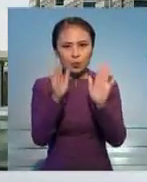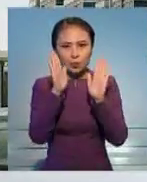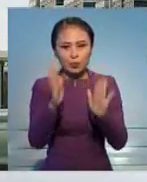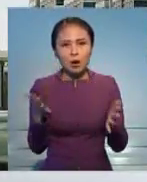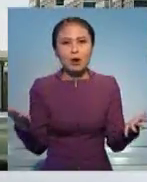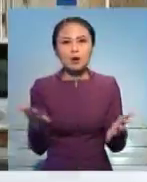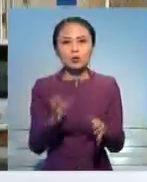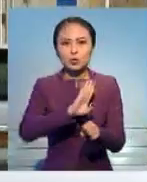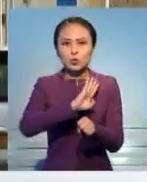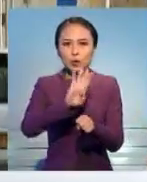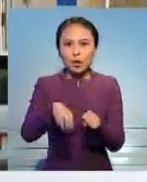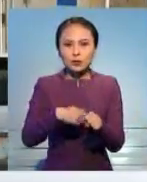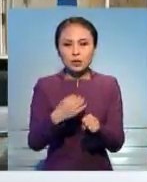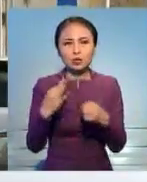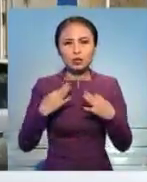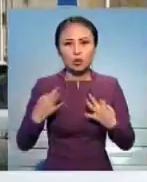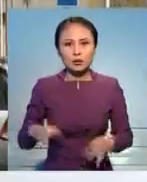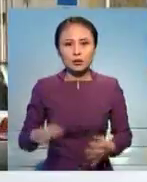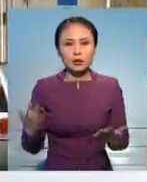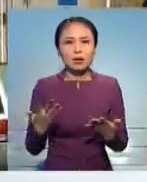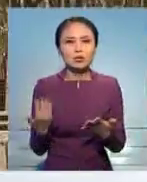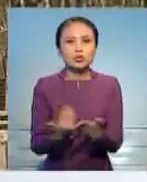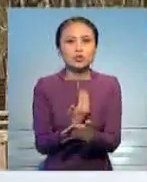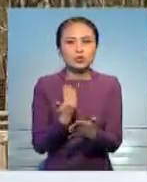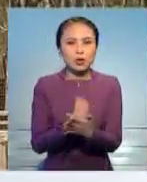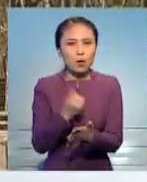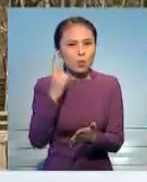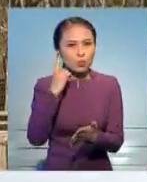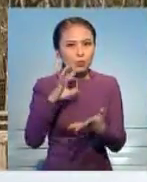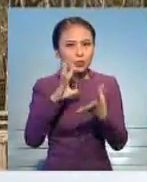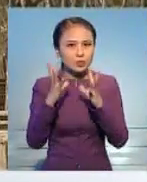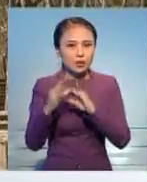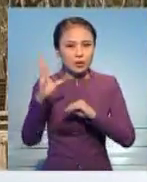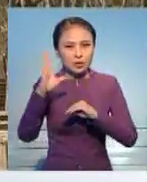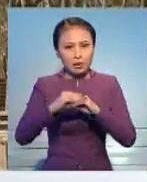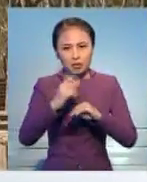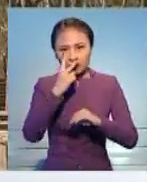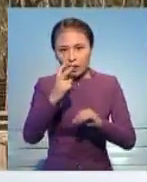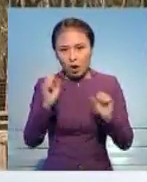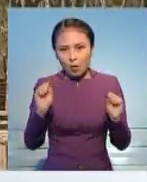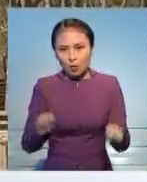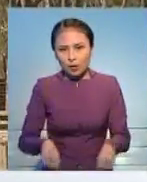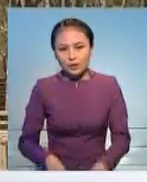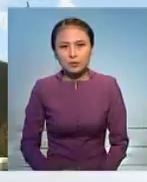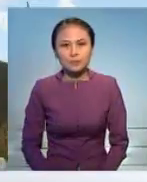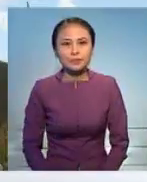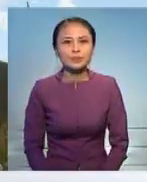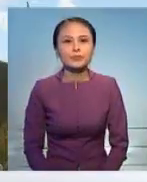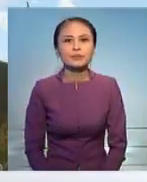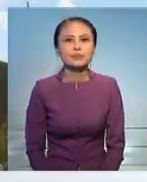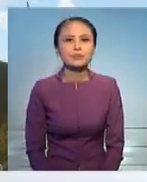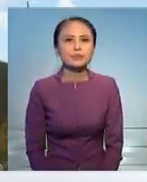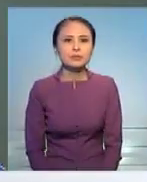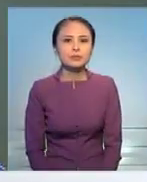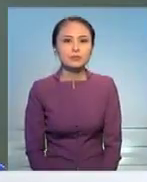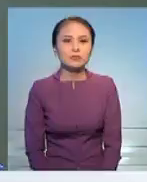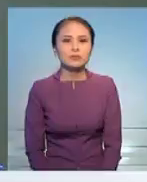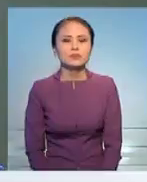қандай мамандықтардың жойылудың алдында тұрғанын жаңалықтардың қорытынды шығарылымынан көре аласыздар.